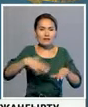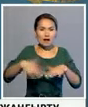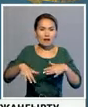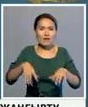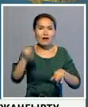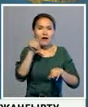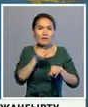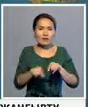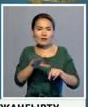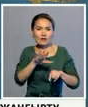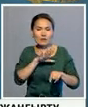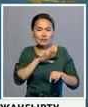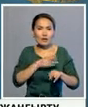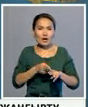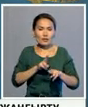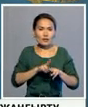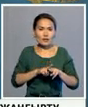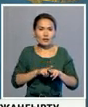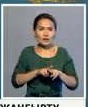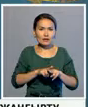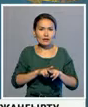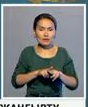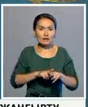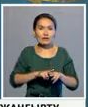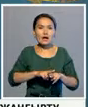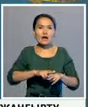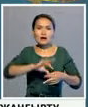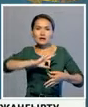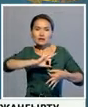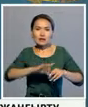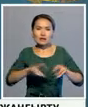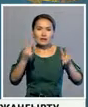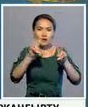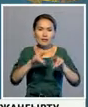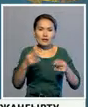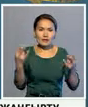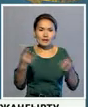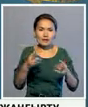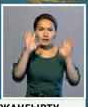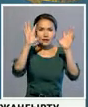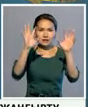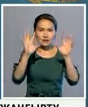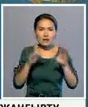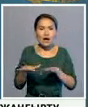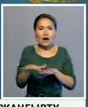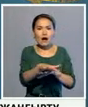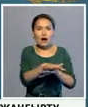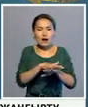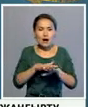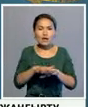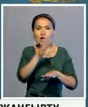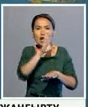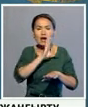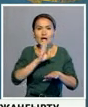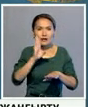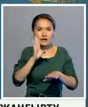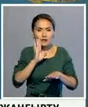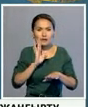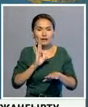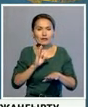Жай заңдар менен бірге қаралып кетті. Екіншіден, оны халыққа насихаттау ісі дұрыс